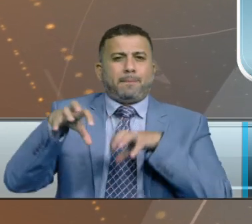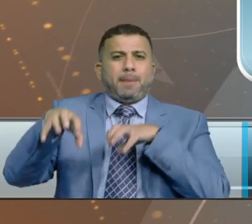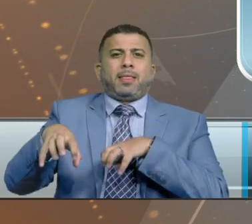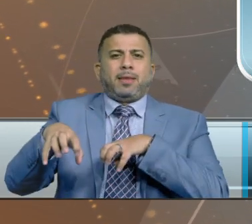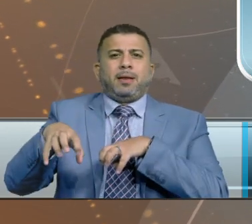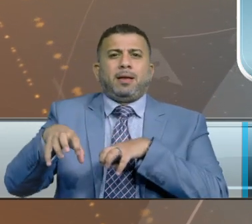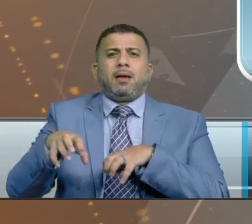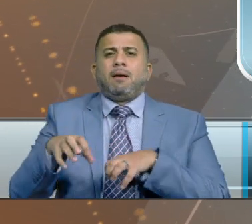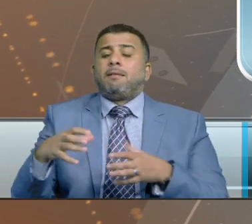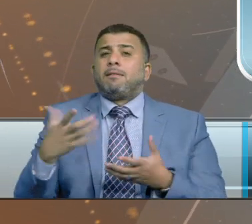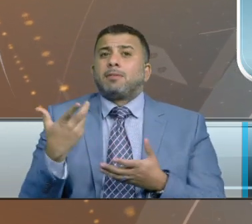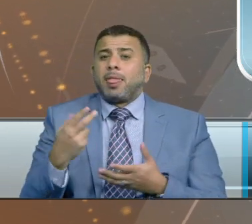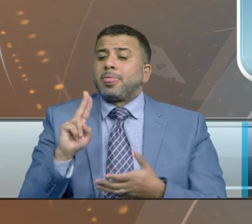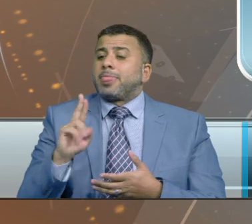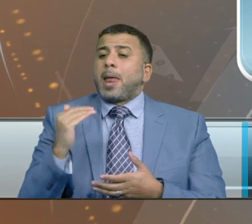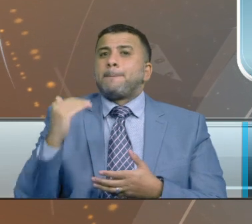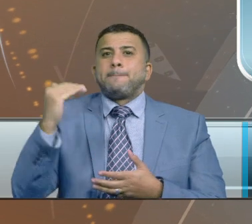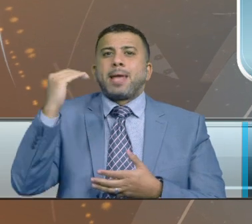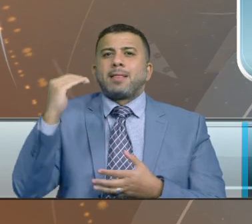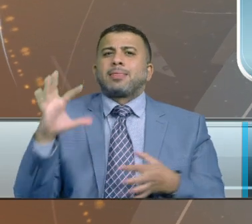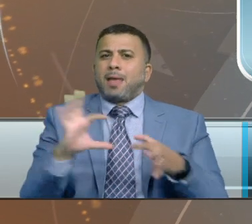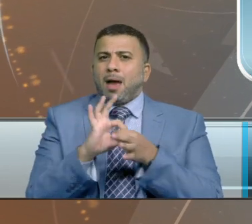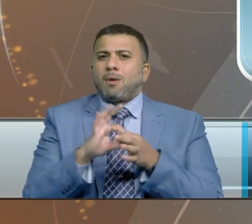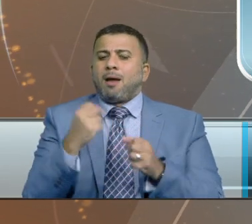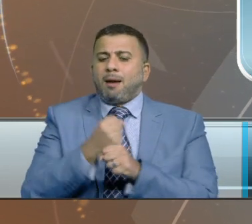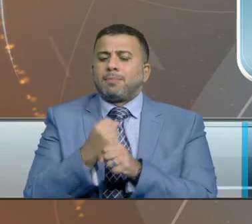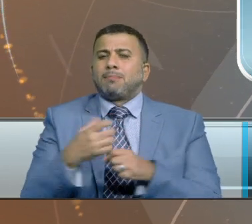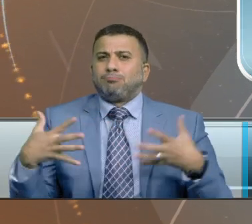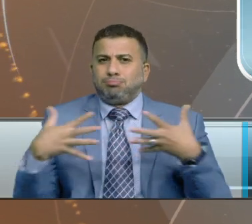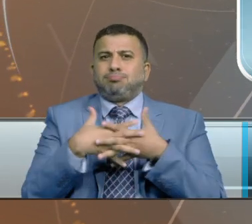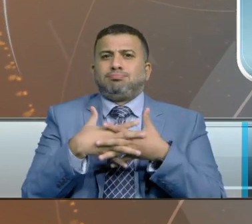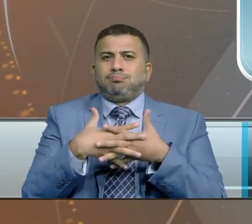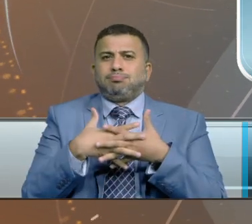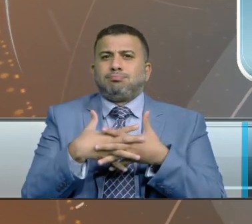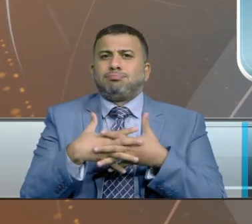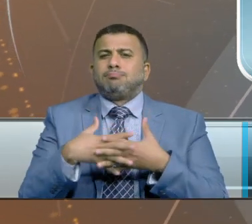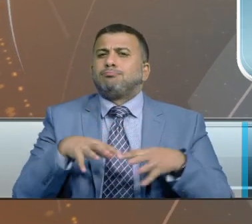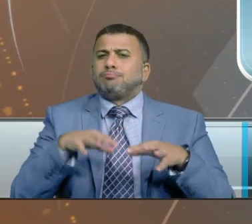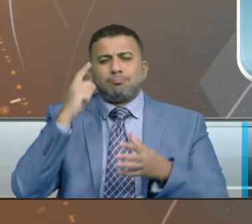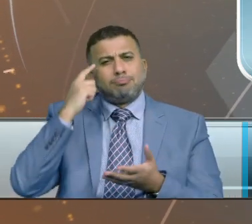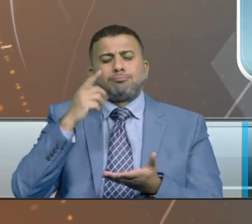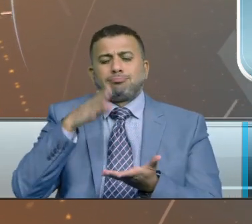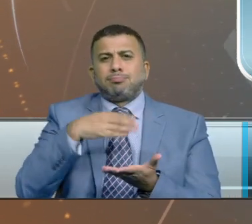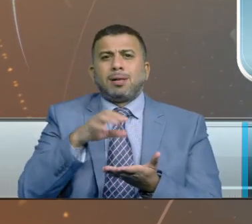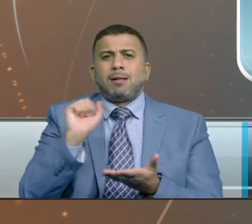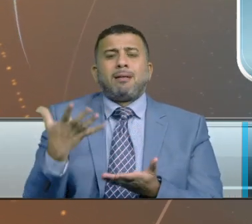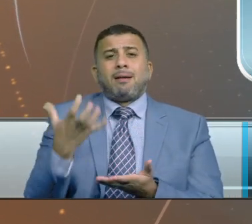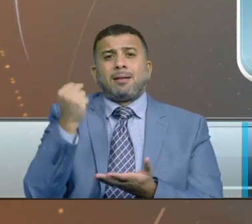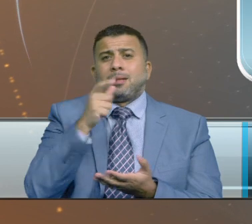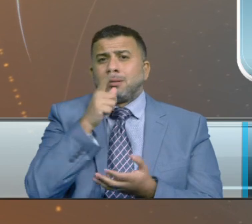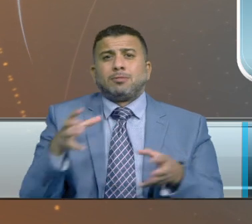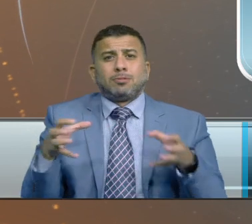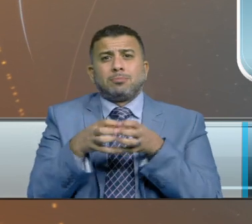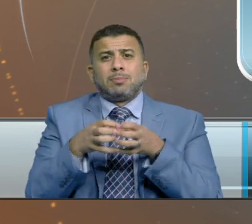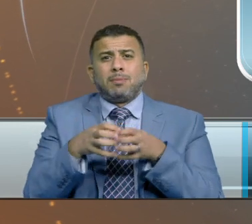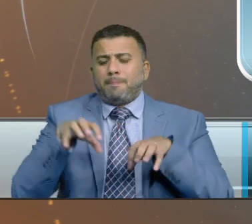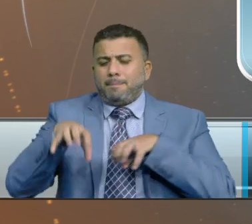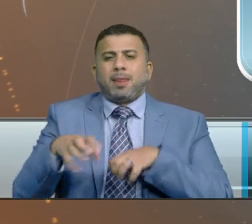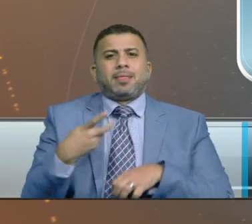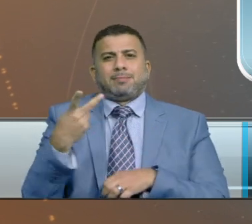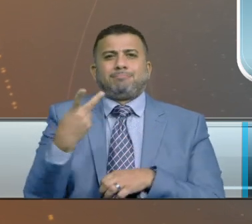البلدين وفراسات تنميه تعاون والعمل المشترك في اطار الشركه الاسره الخاصه التي